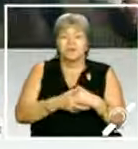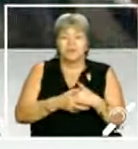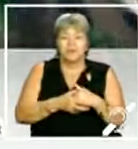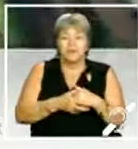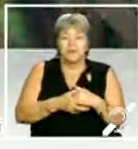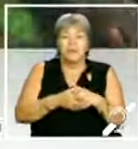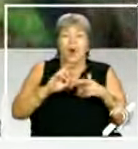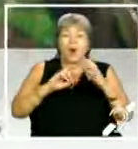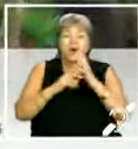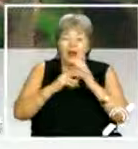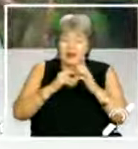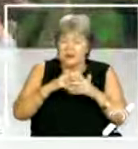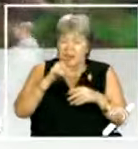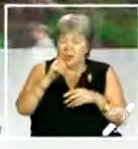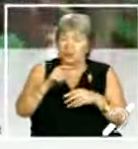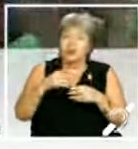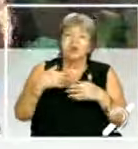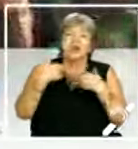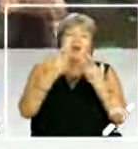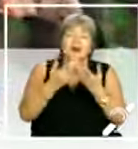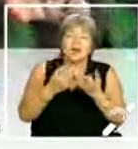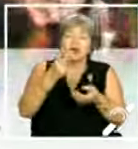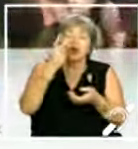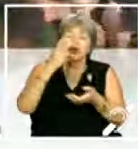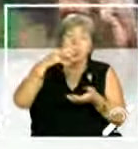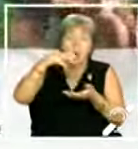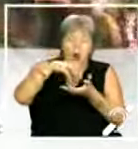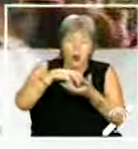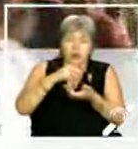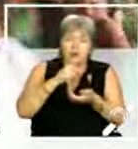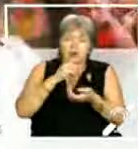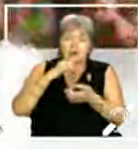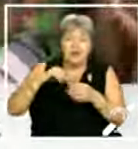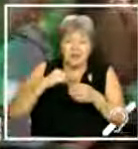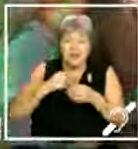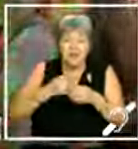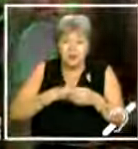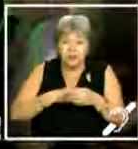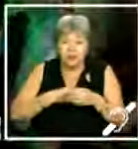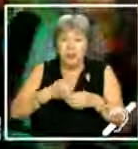SMURD. Organizatorii au pus la dispoziția publicului două zone din care tinerii puteau bea apă.